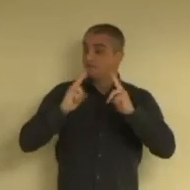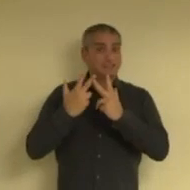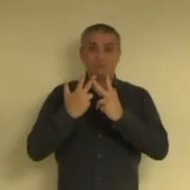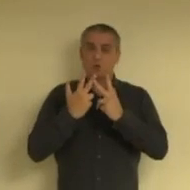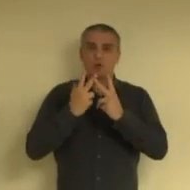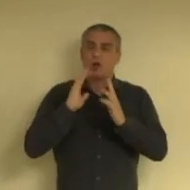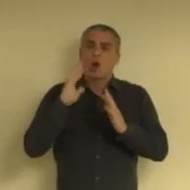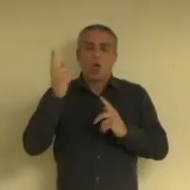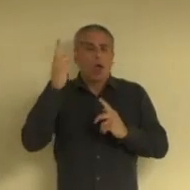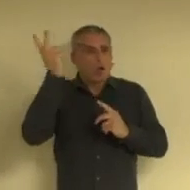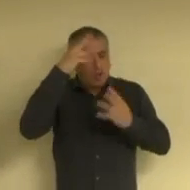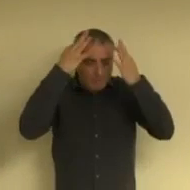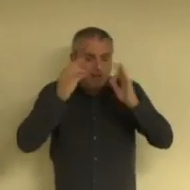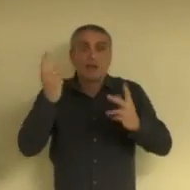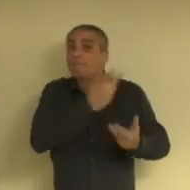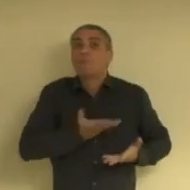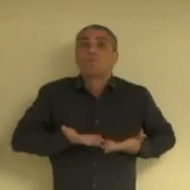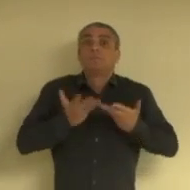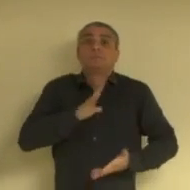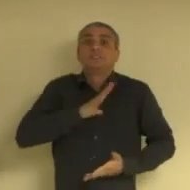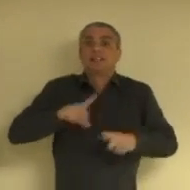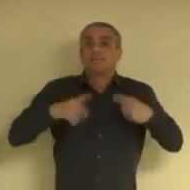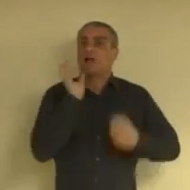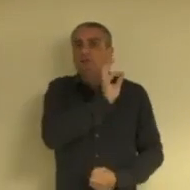לא מעריך עד כמה הם עושים נפשם